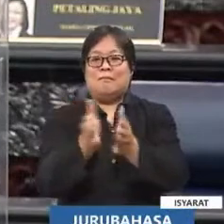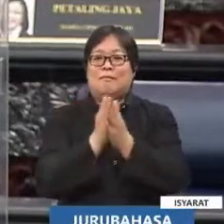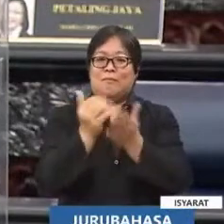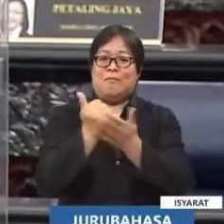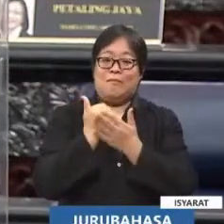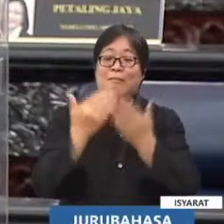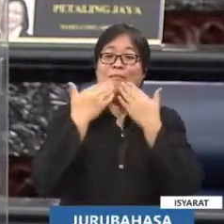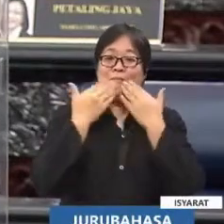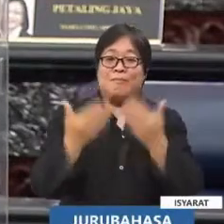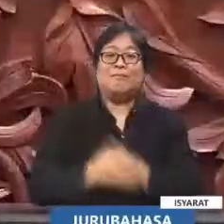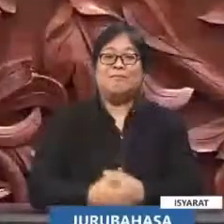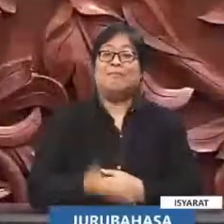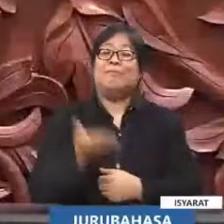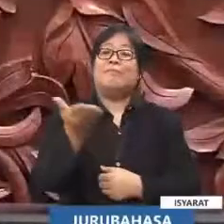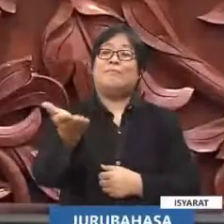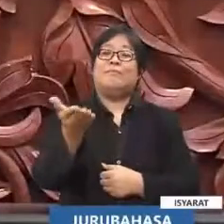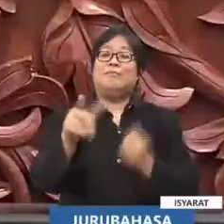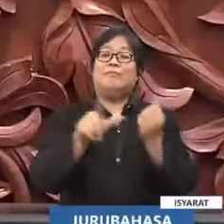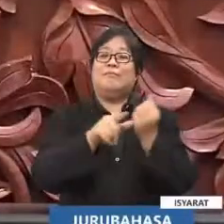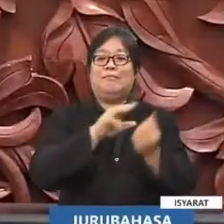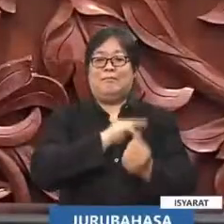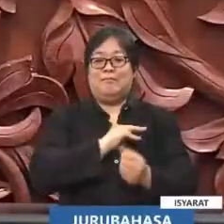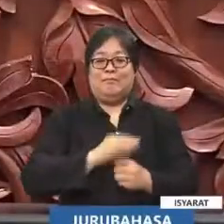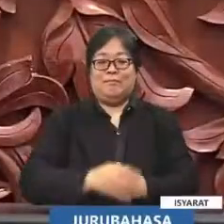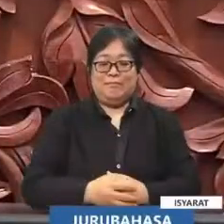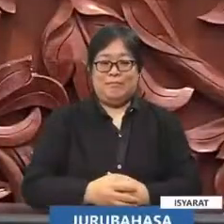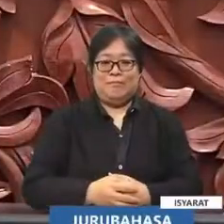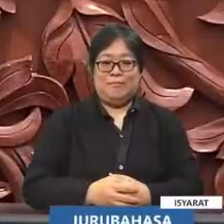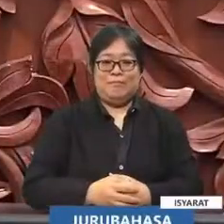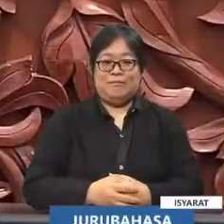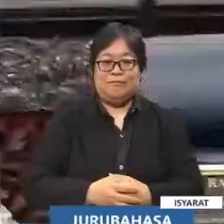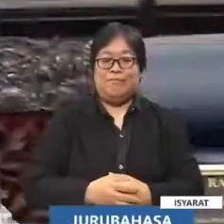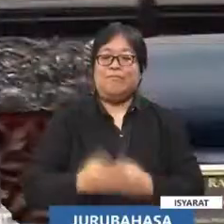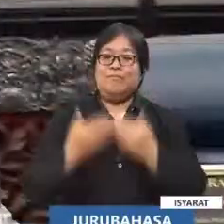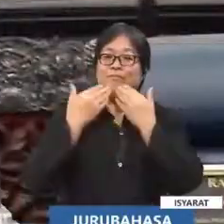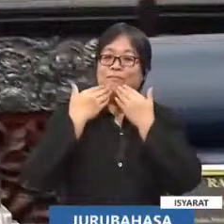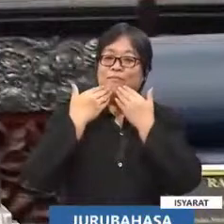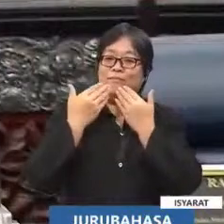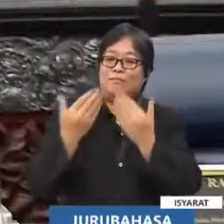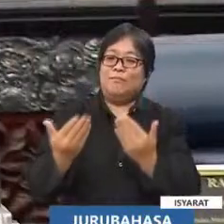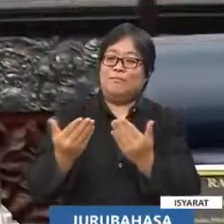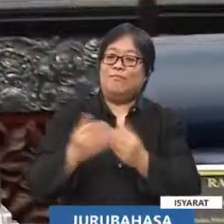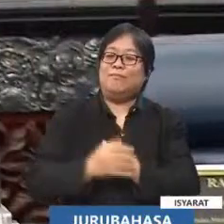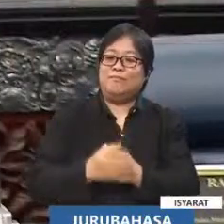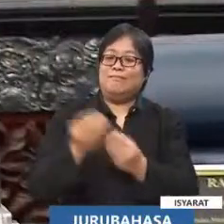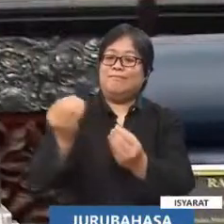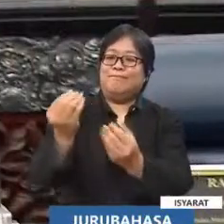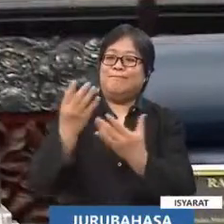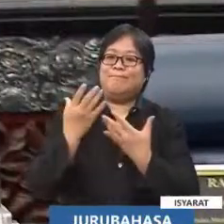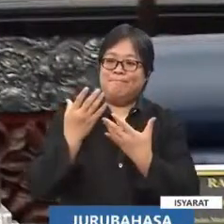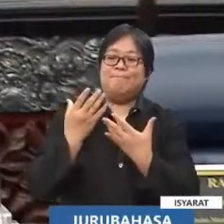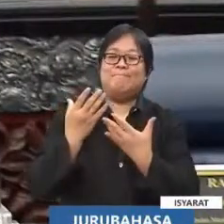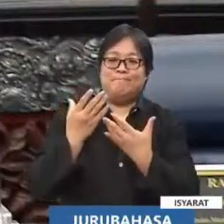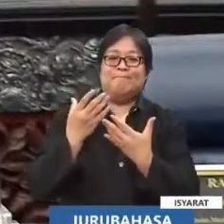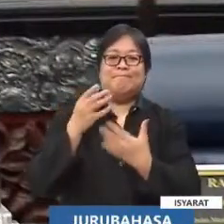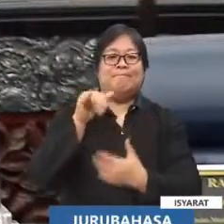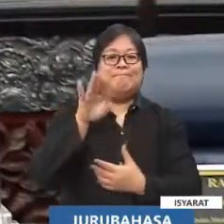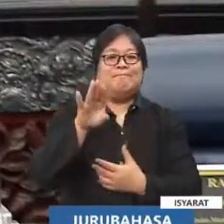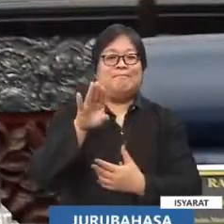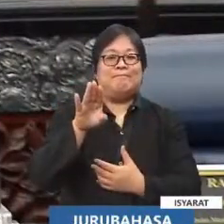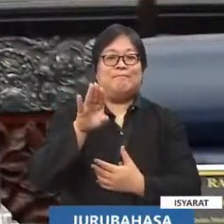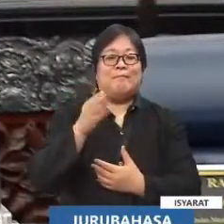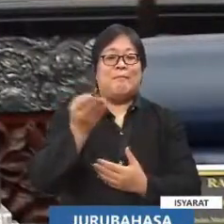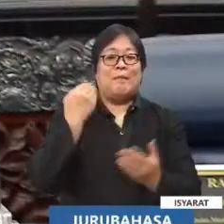Terima kasih. Terima kasih. Silakan, Timbalan Menteri. Terima kasih kepada maklumat diberikan oleh YB Balik